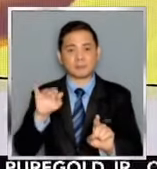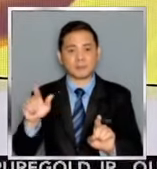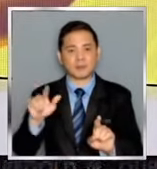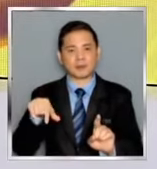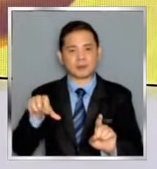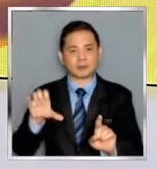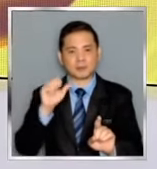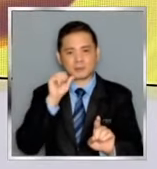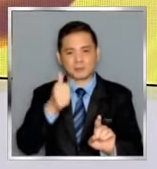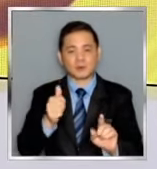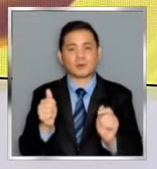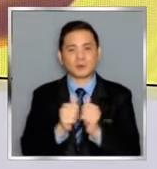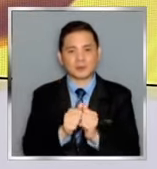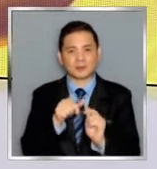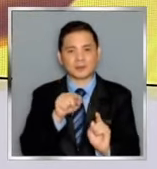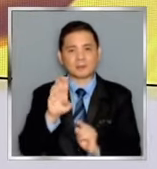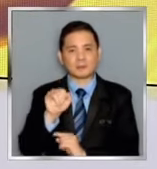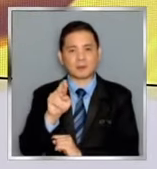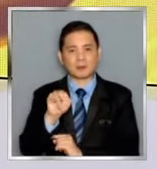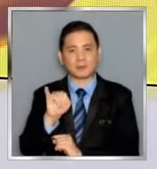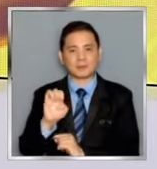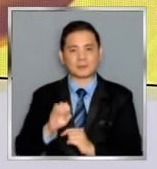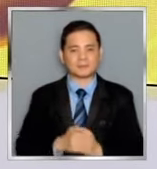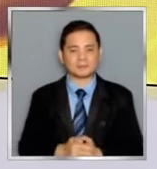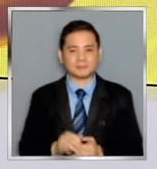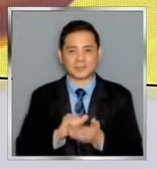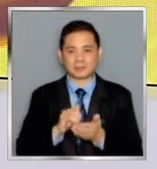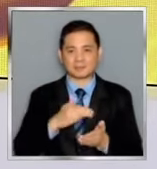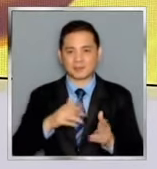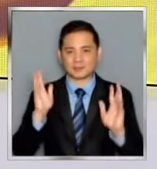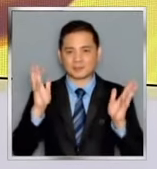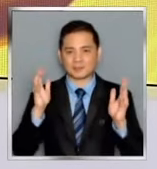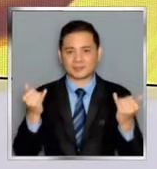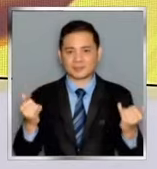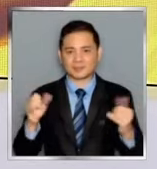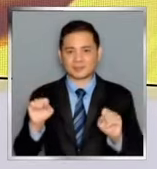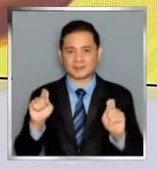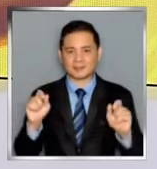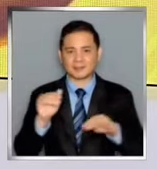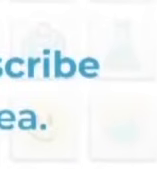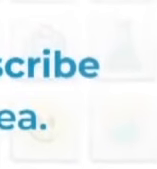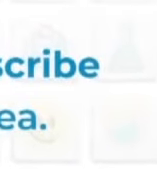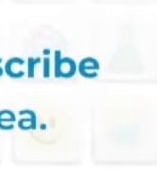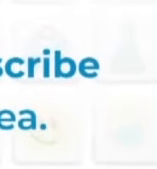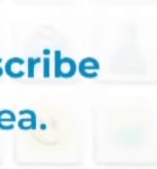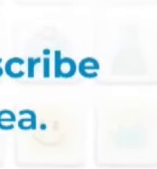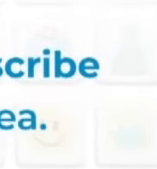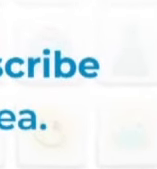And that's my Chika this Saturday night. Ako po si Nelson Canlaspia. Ivan?